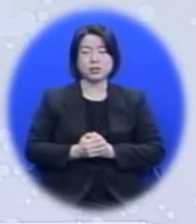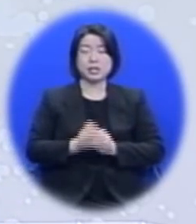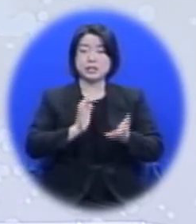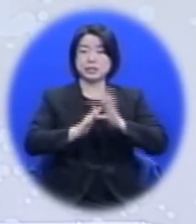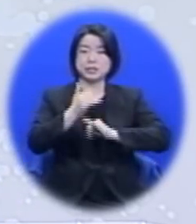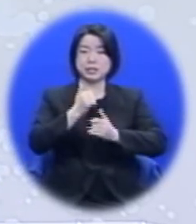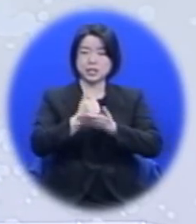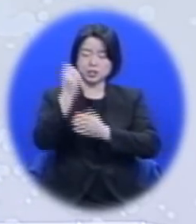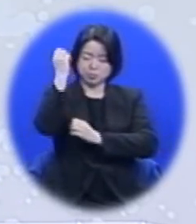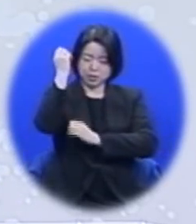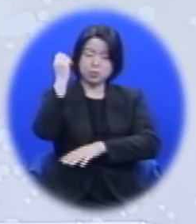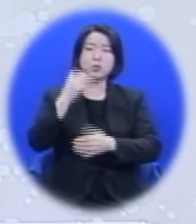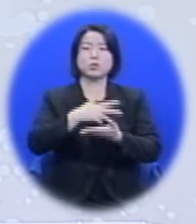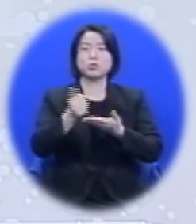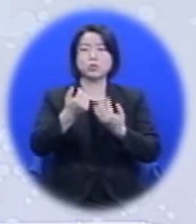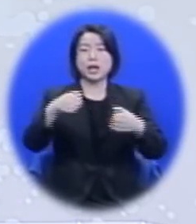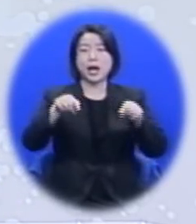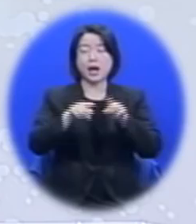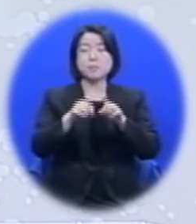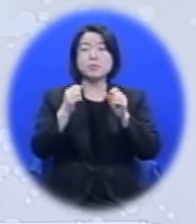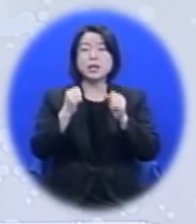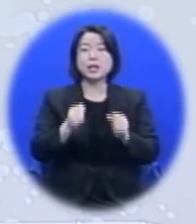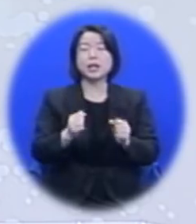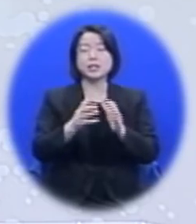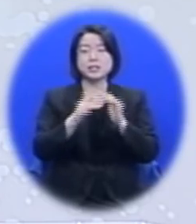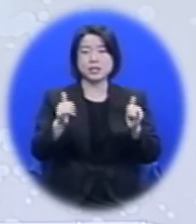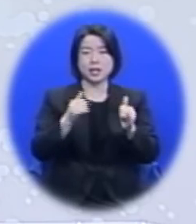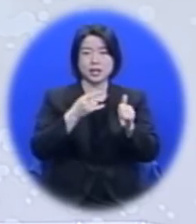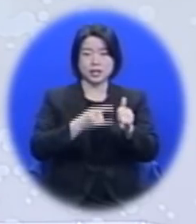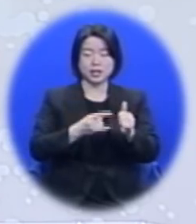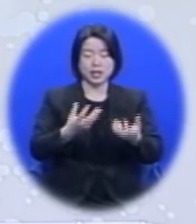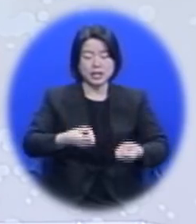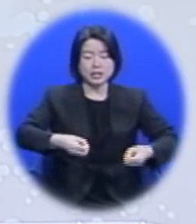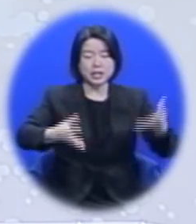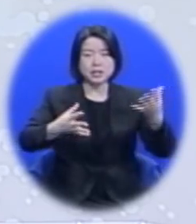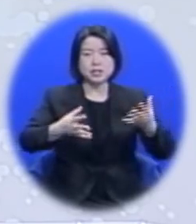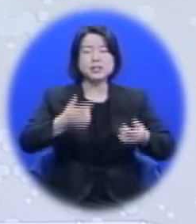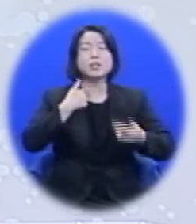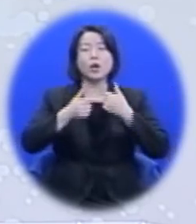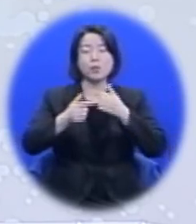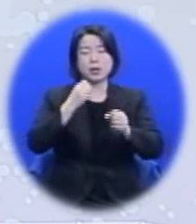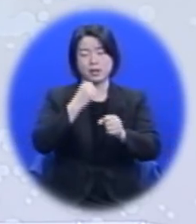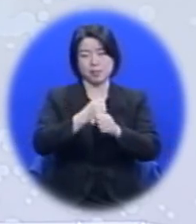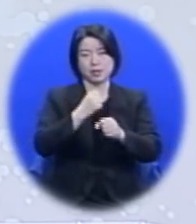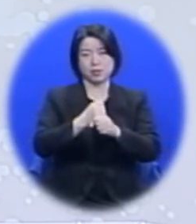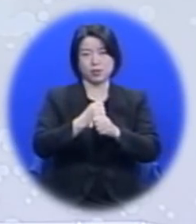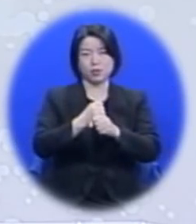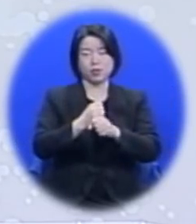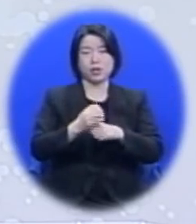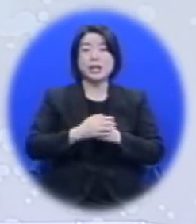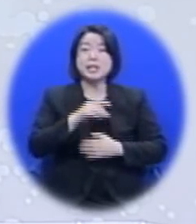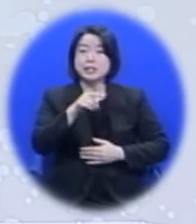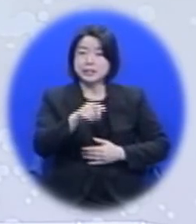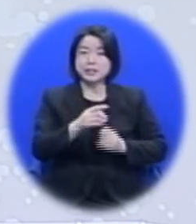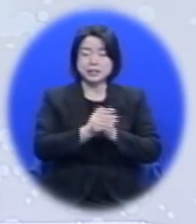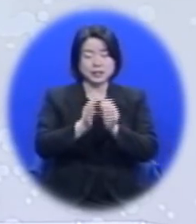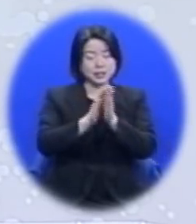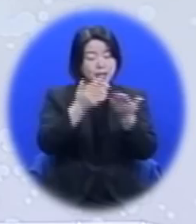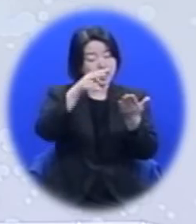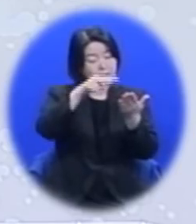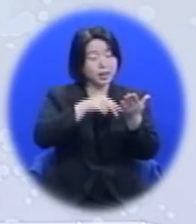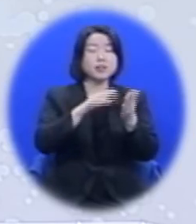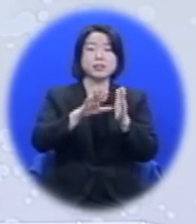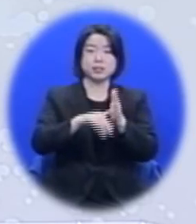예수님은 근본적으로 주님과 함께하는 자에게 잔치를 맛보게 하시는 분이라. 제가 그 책을